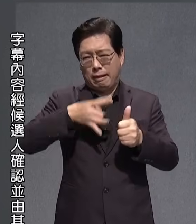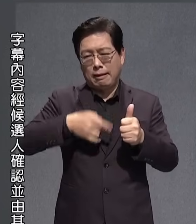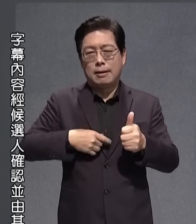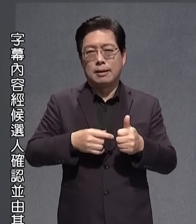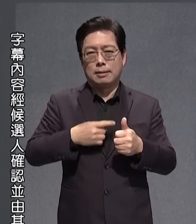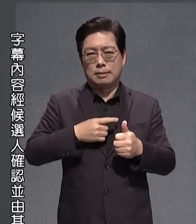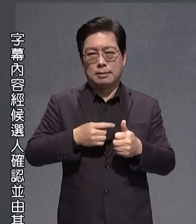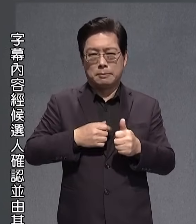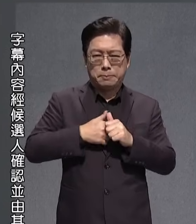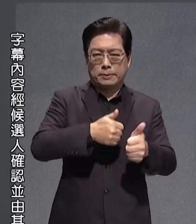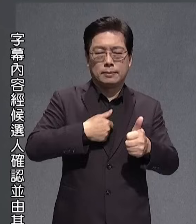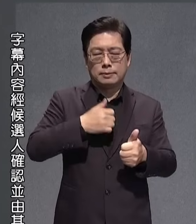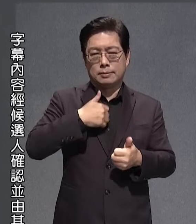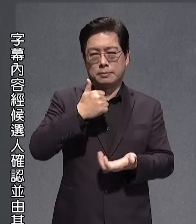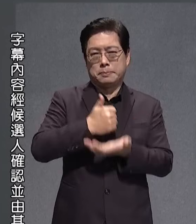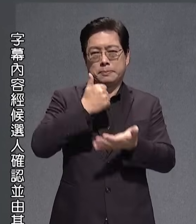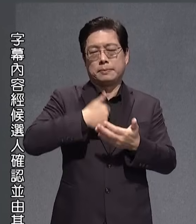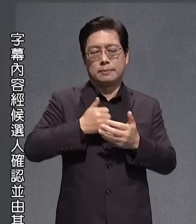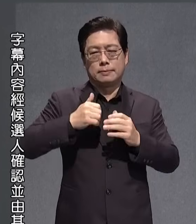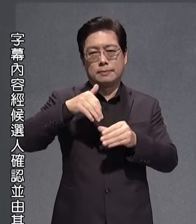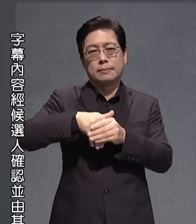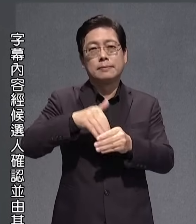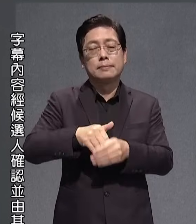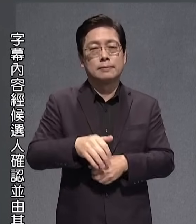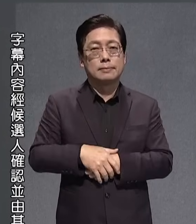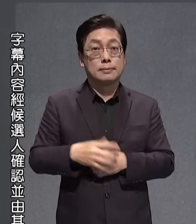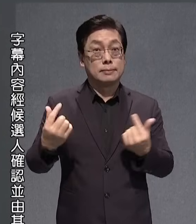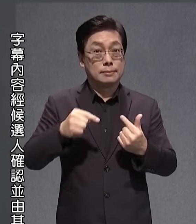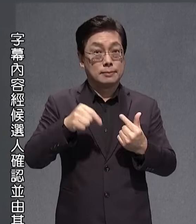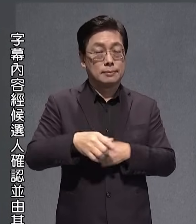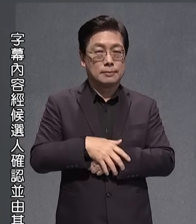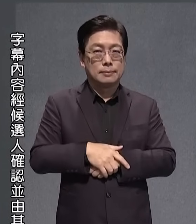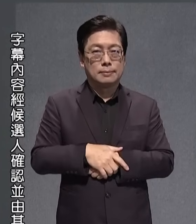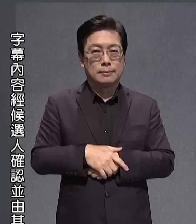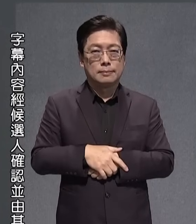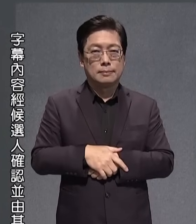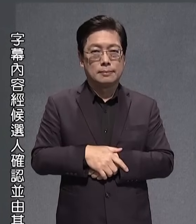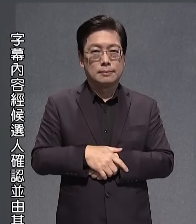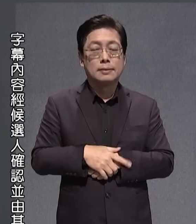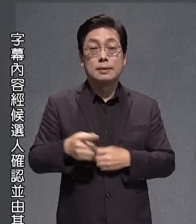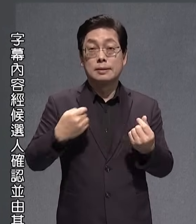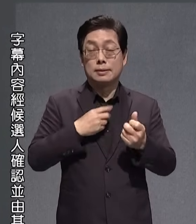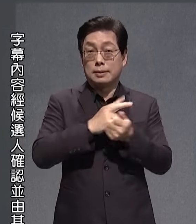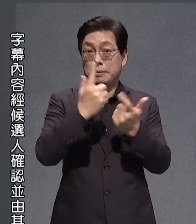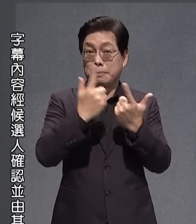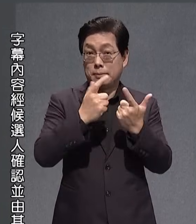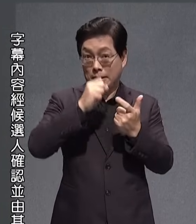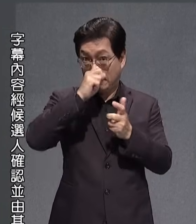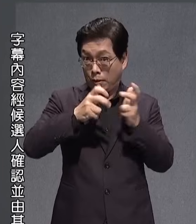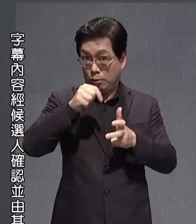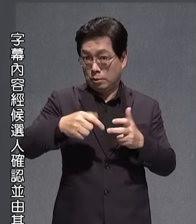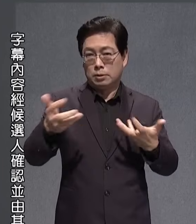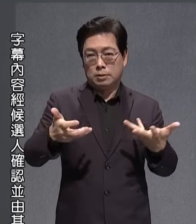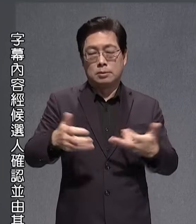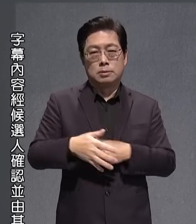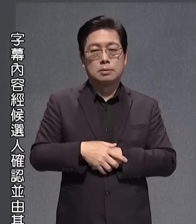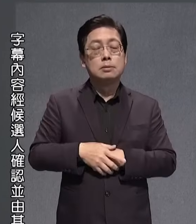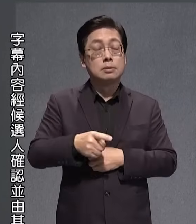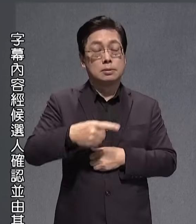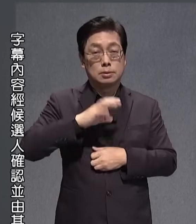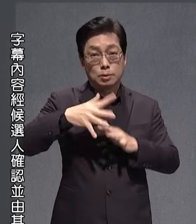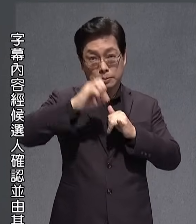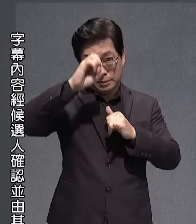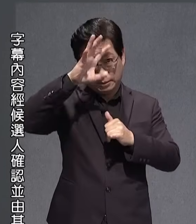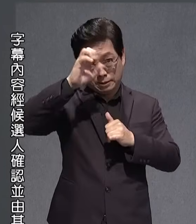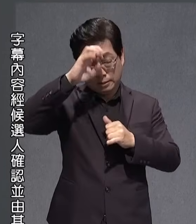想要赢得选举。这个可以从林北好友结合国民党的党工许